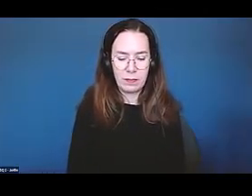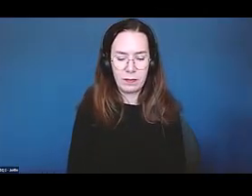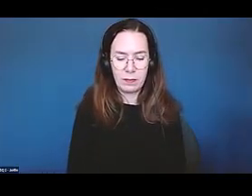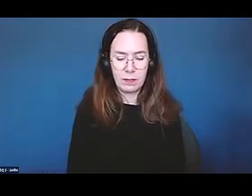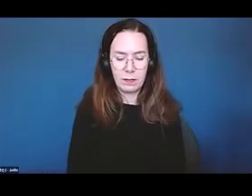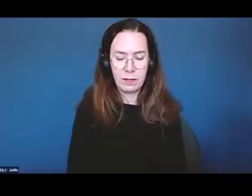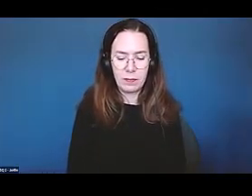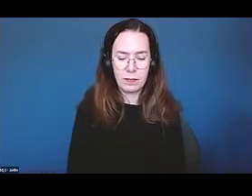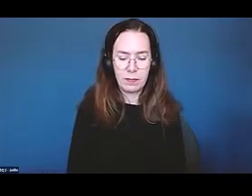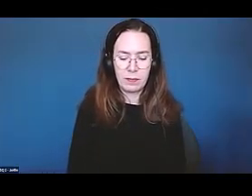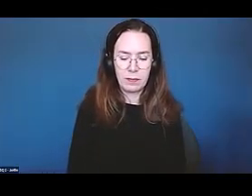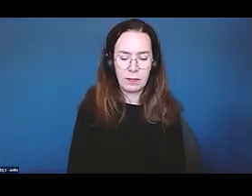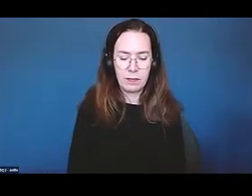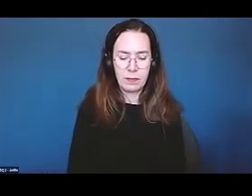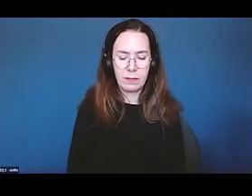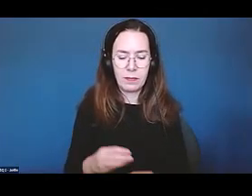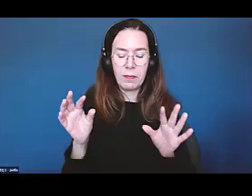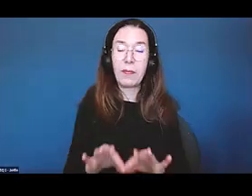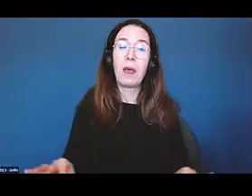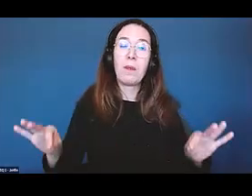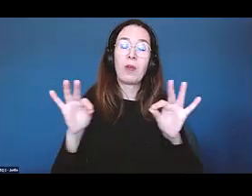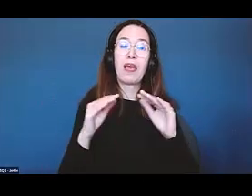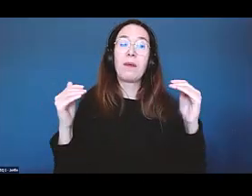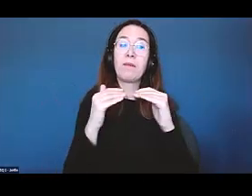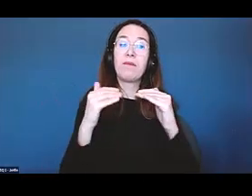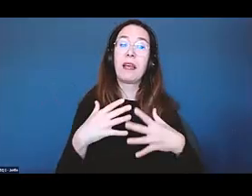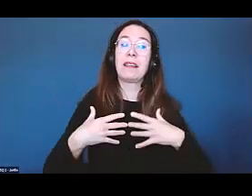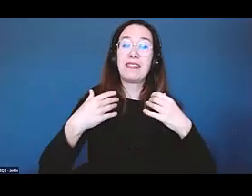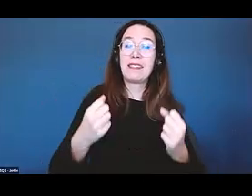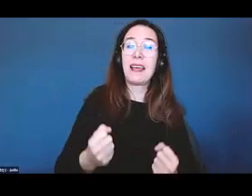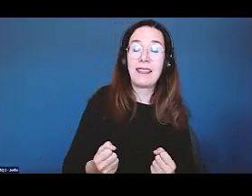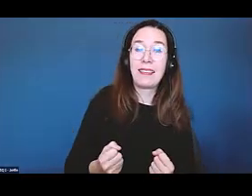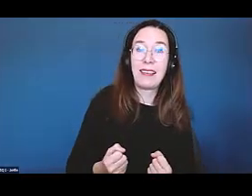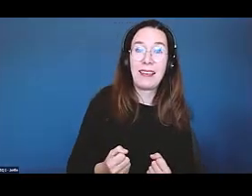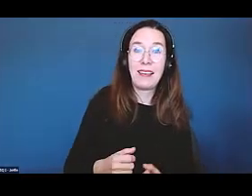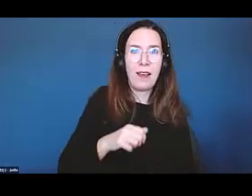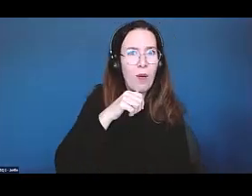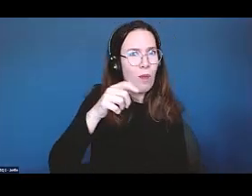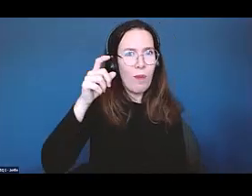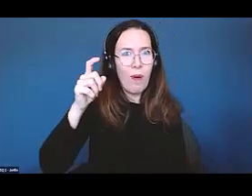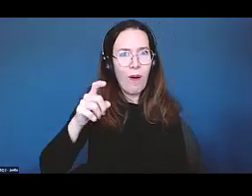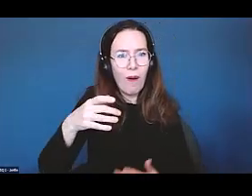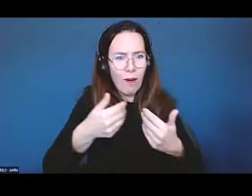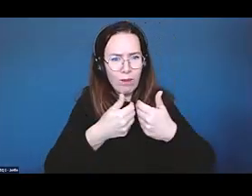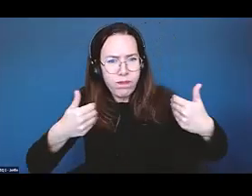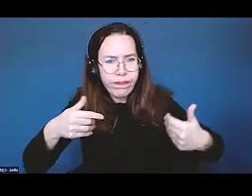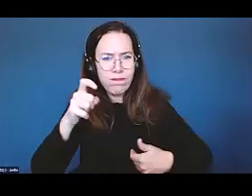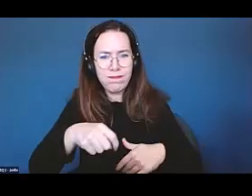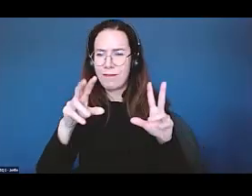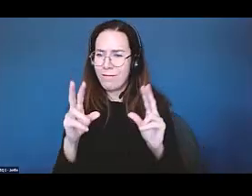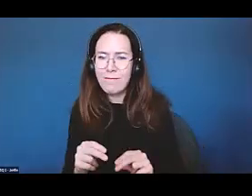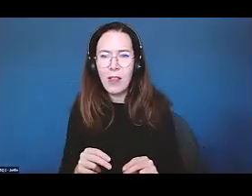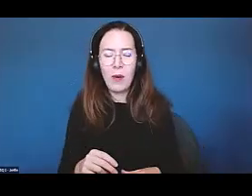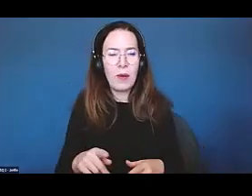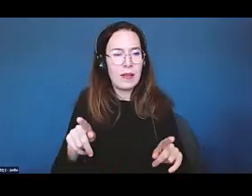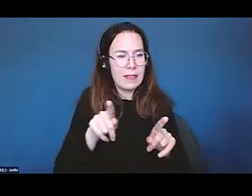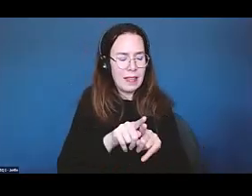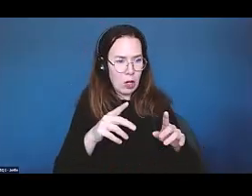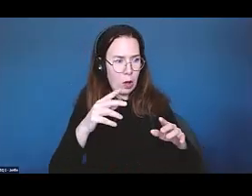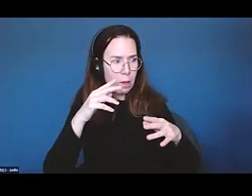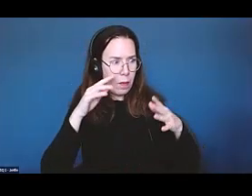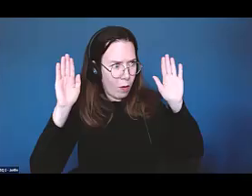Et l'une des idées les plus importantes, c'est que l'équité en matière de santé n'est pas une initiative séparée, c'est